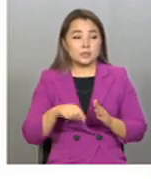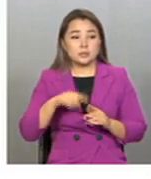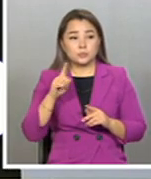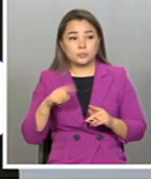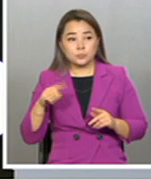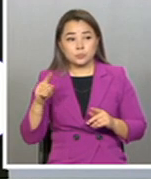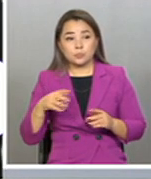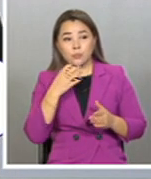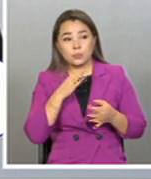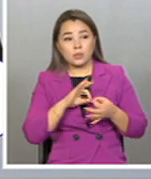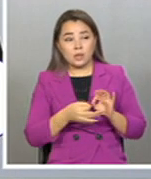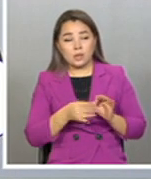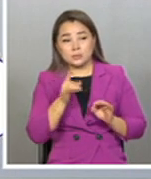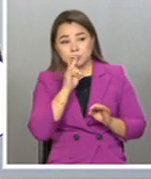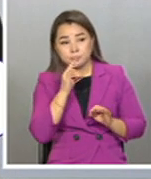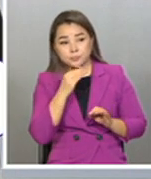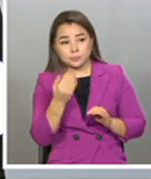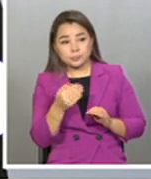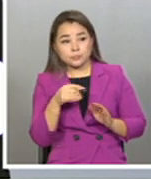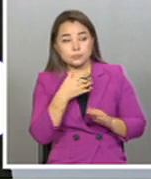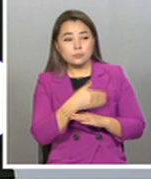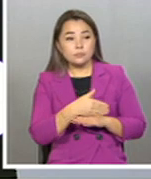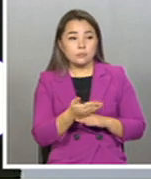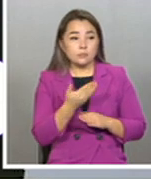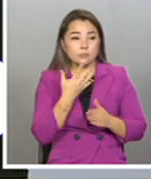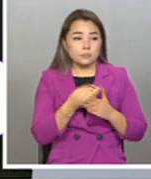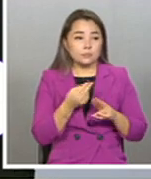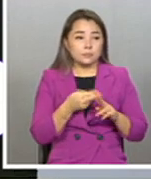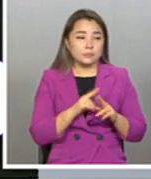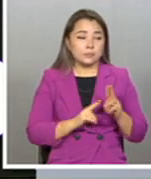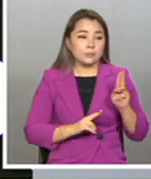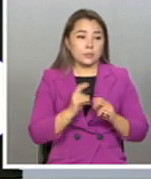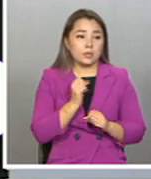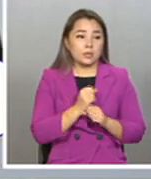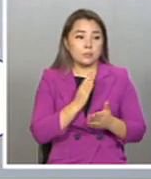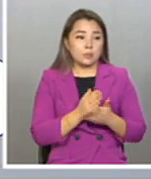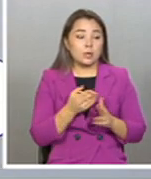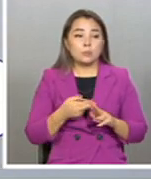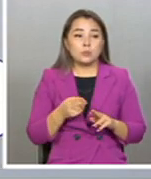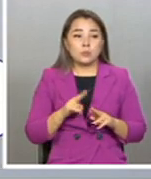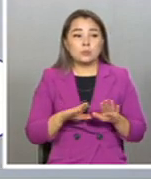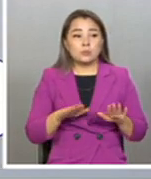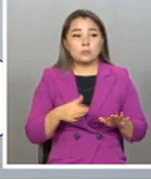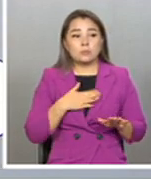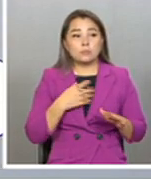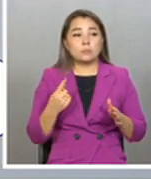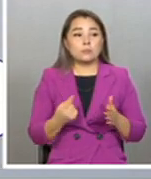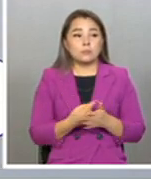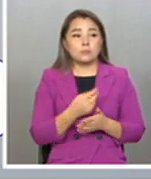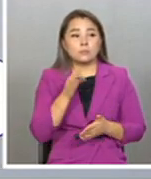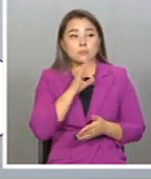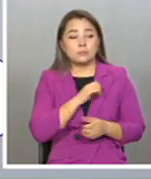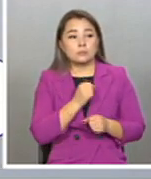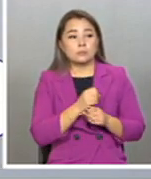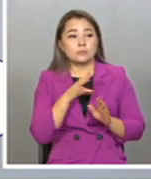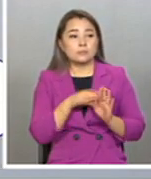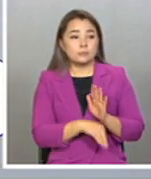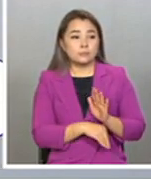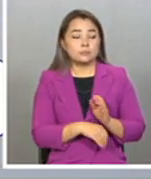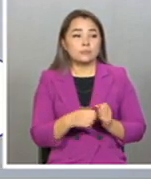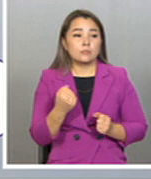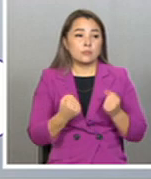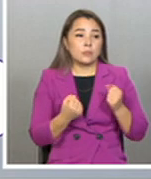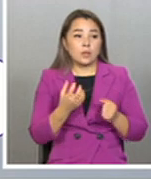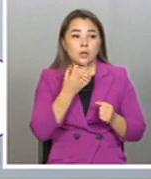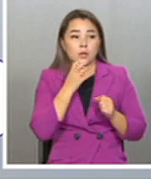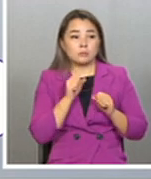қозғалтқыштар жанармай цилиндрі сырттан жанатын қозғалтқыш болып табылады. Бұл бізде ең алғашқы қолданысқа енген жылулық машина,